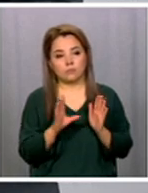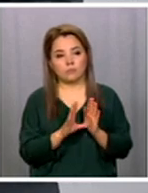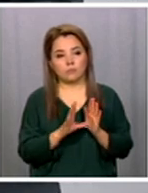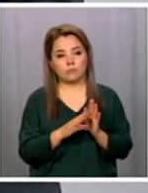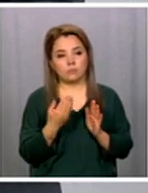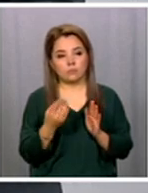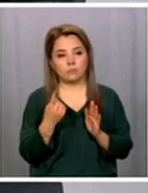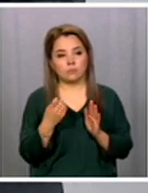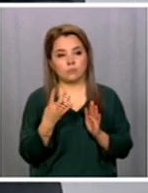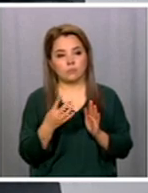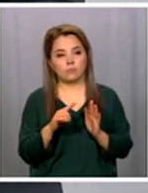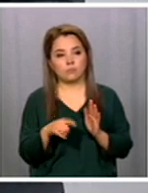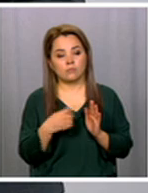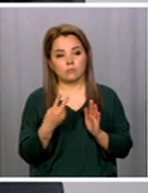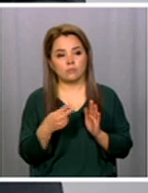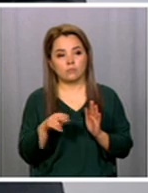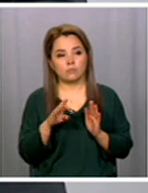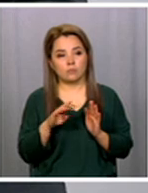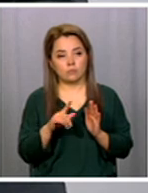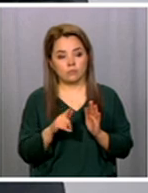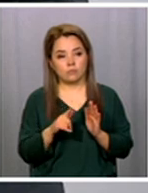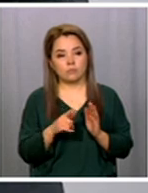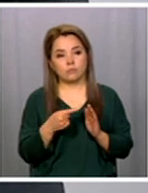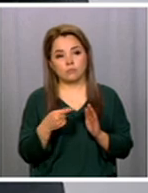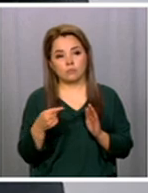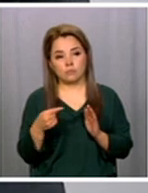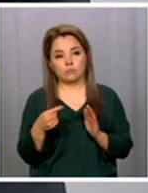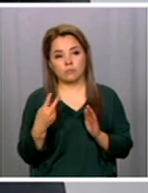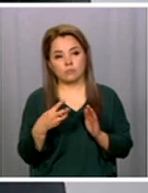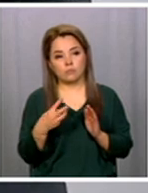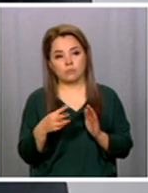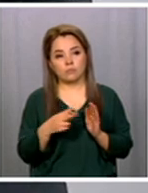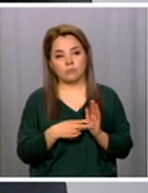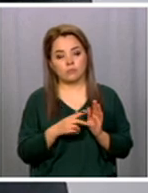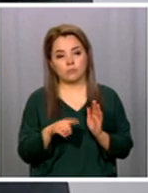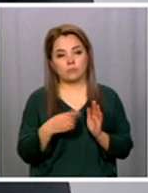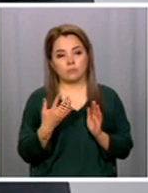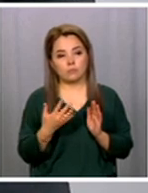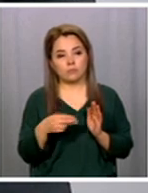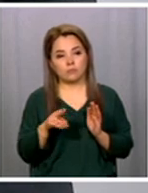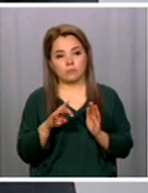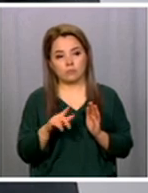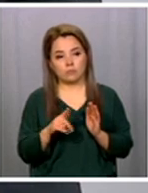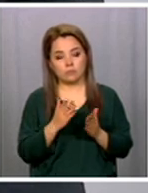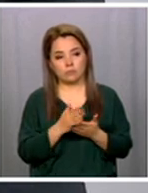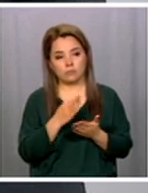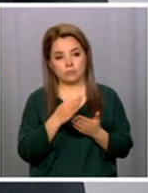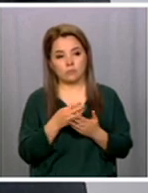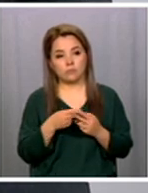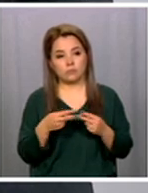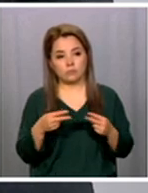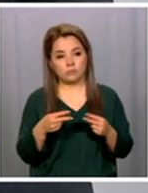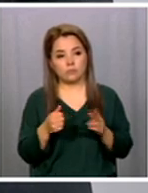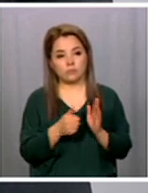яғни 104,12 джоулдан азайтамыз 37,15 джоулды. Тең болады